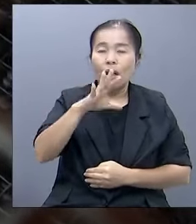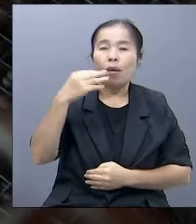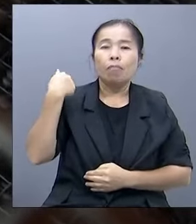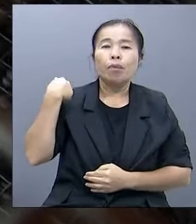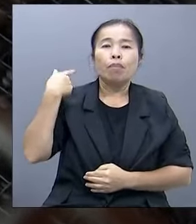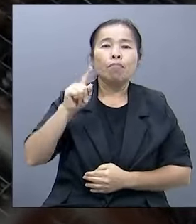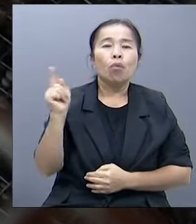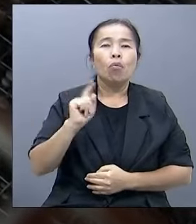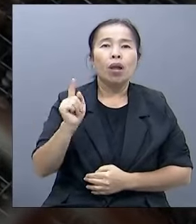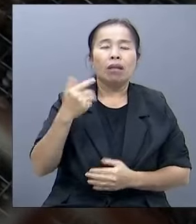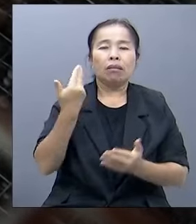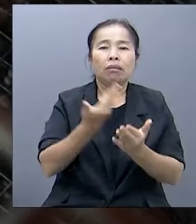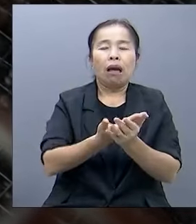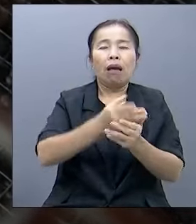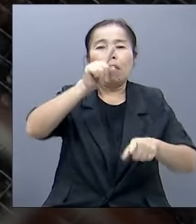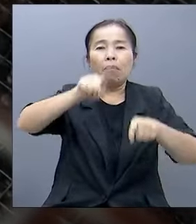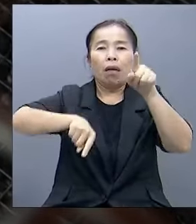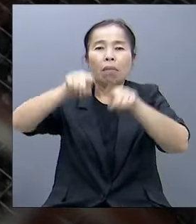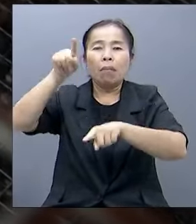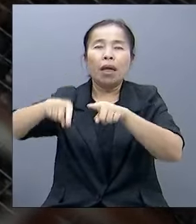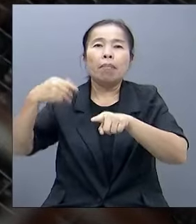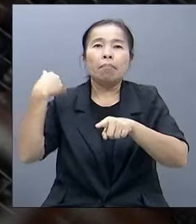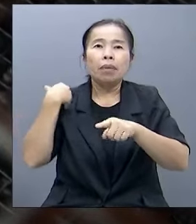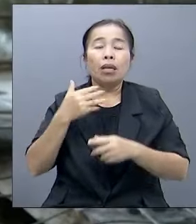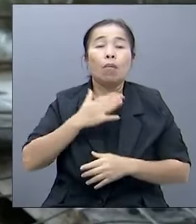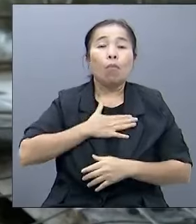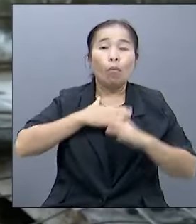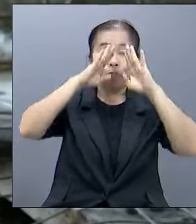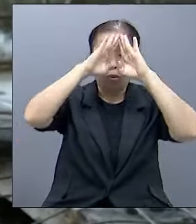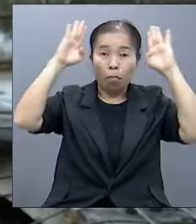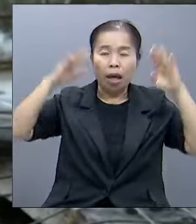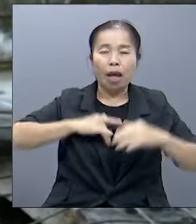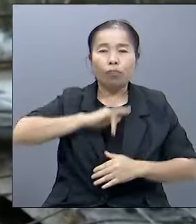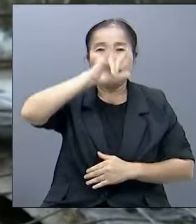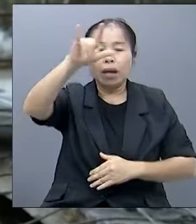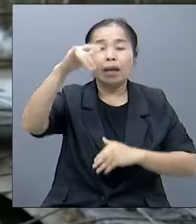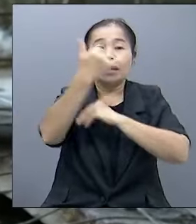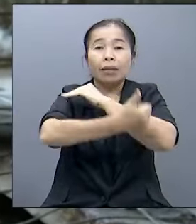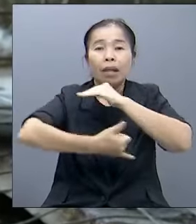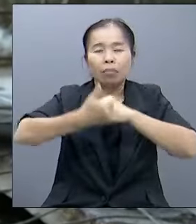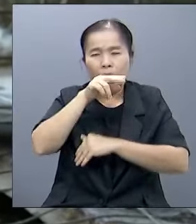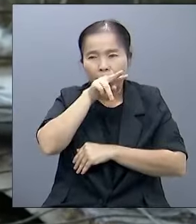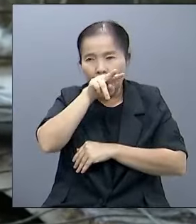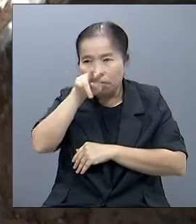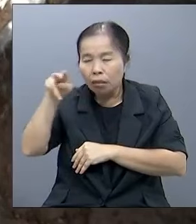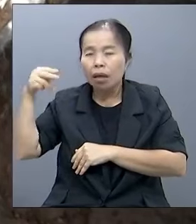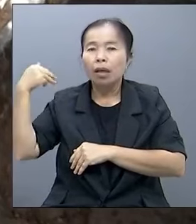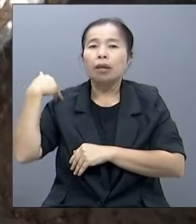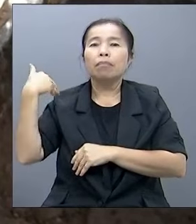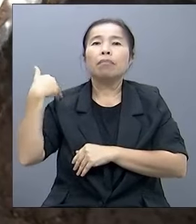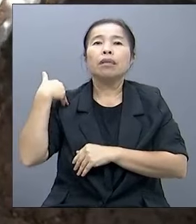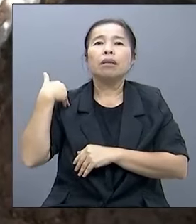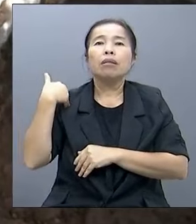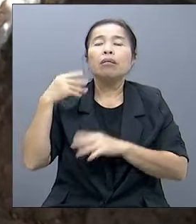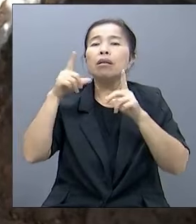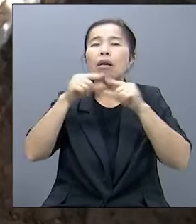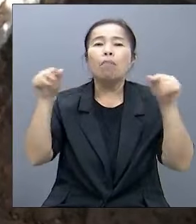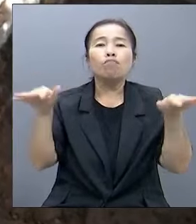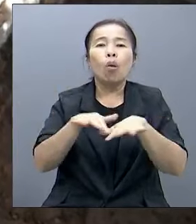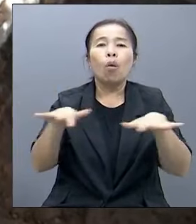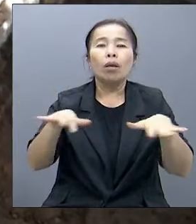ายๆท่านถ้าเคยมีประสบการณ์ไปเยือนต่างประเทศมานะก็เกือบทุกประเทศเขาบริโภคกระต่ายกันเป็นเรื่องปกติเม